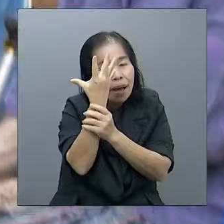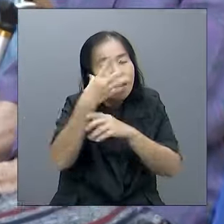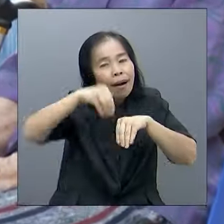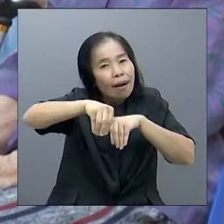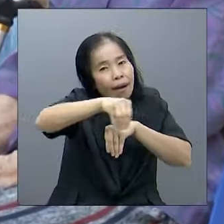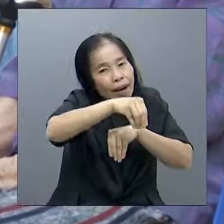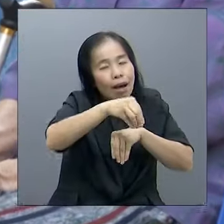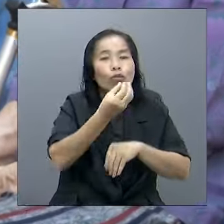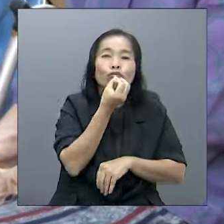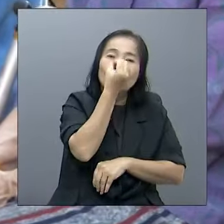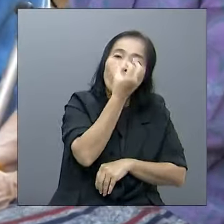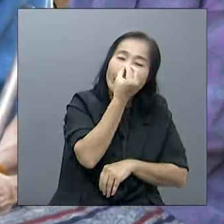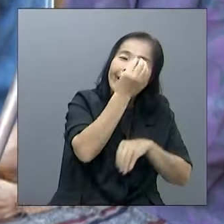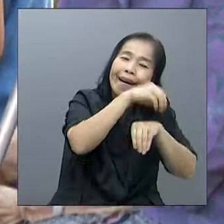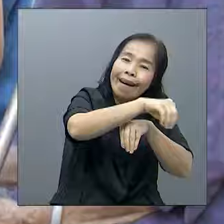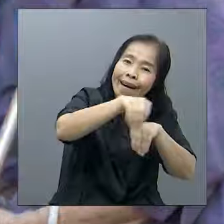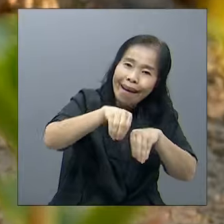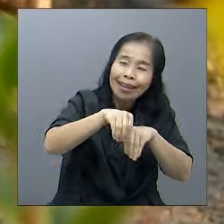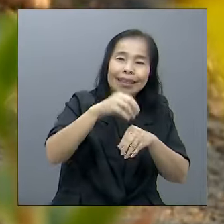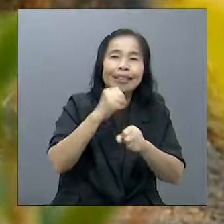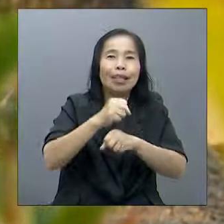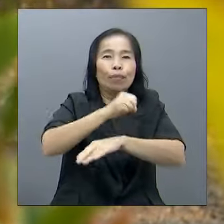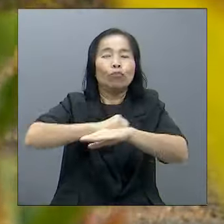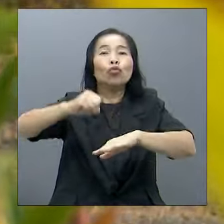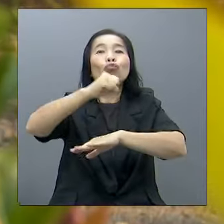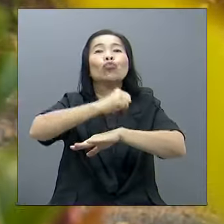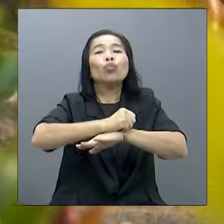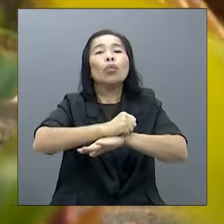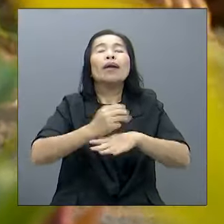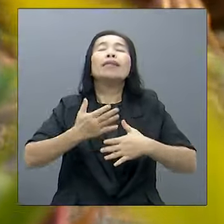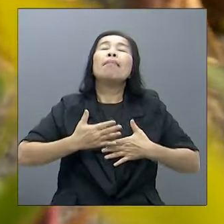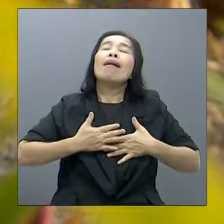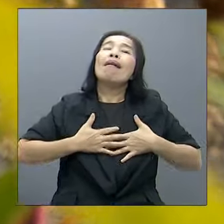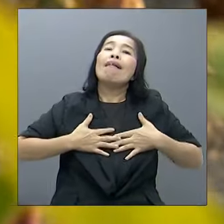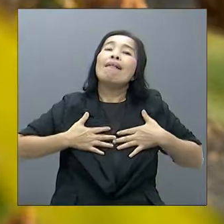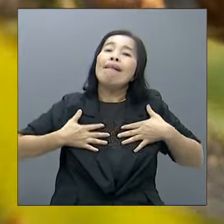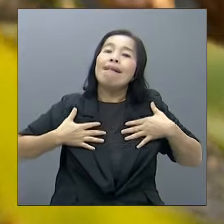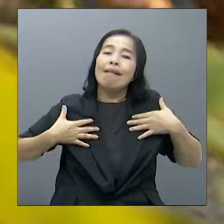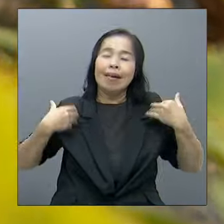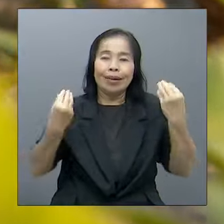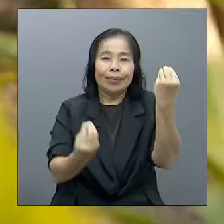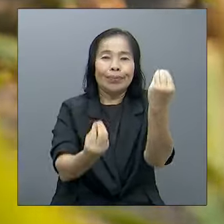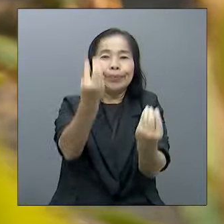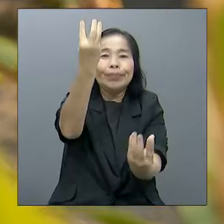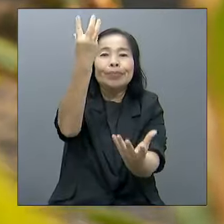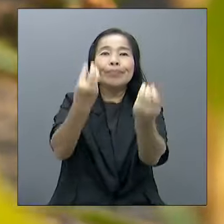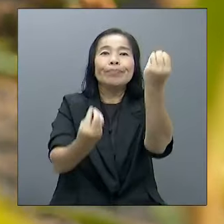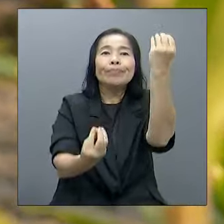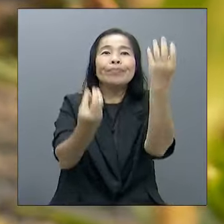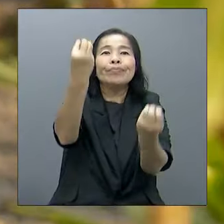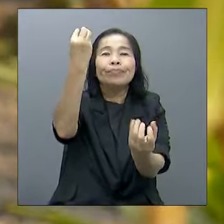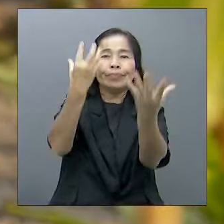กแต่งสวนของเราอะค่ะให้มันสุนทรีน่าชื่นชมน่ามองมากขึ้น